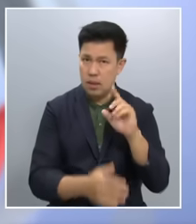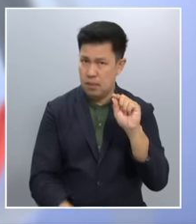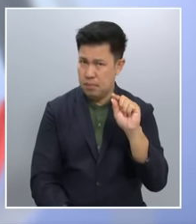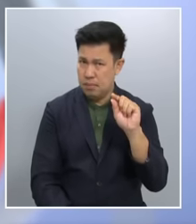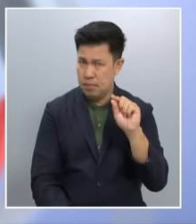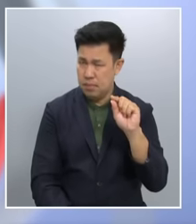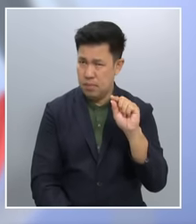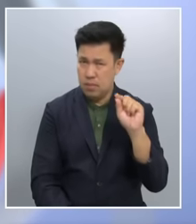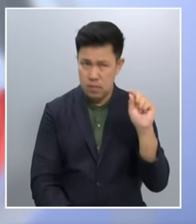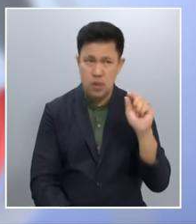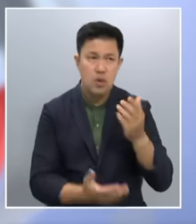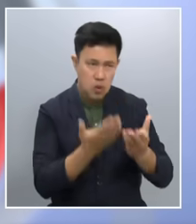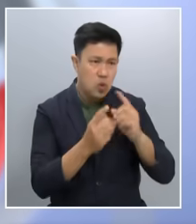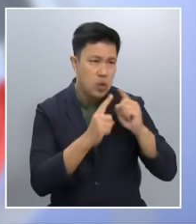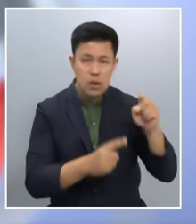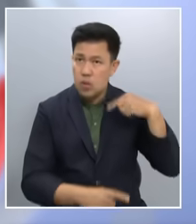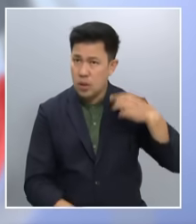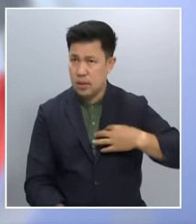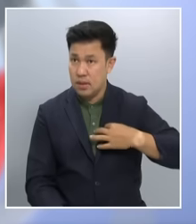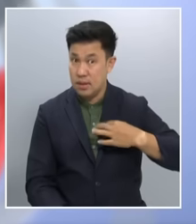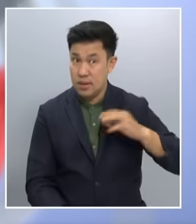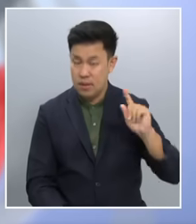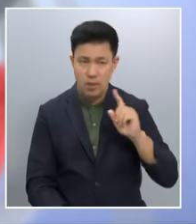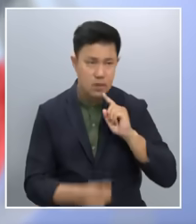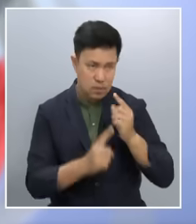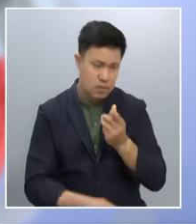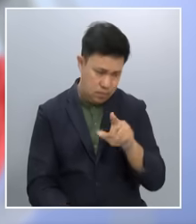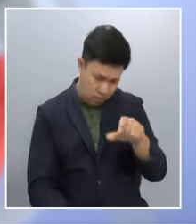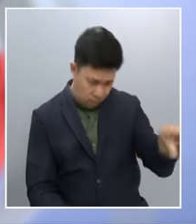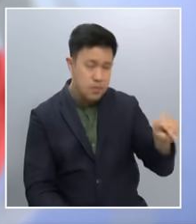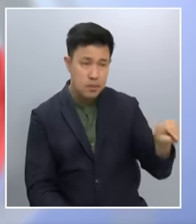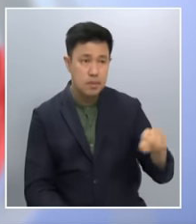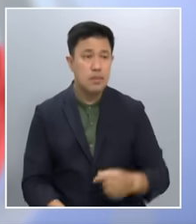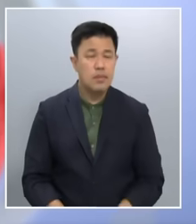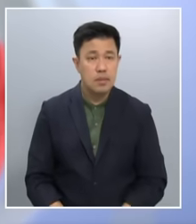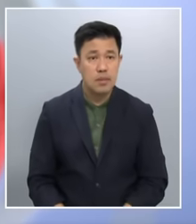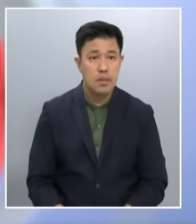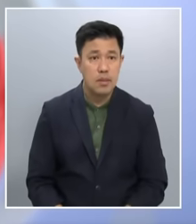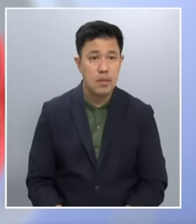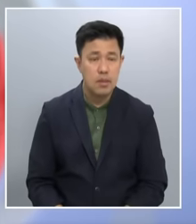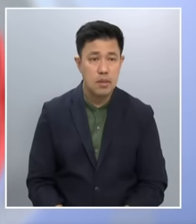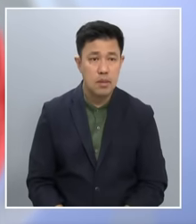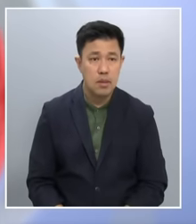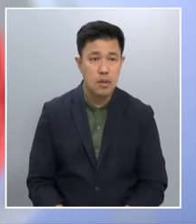พี่คุยกับพี่พัดต่อได้เลยครับ 20ต่อไป ใช่ ไ